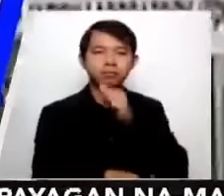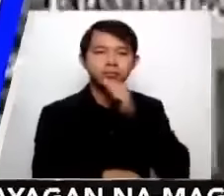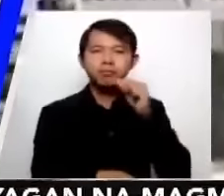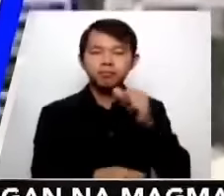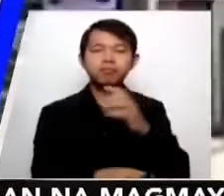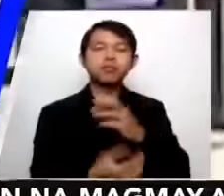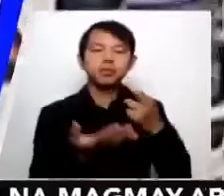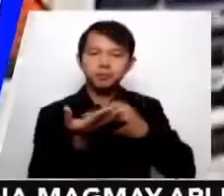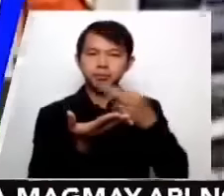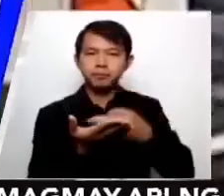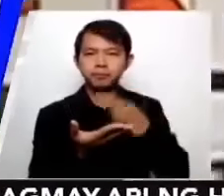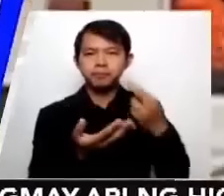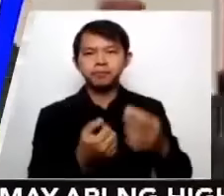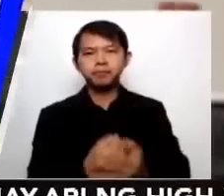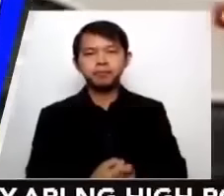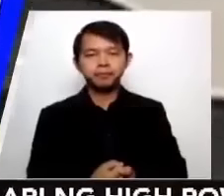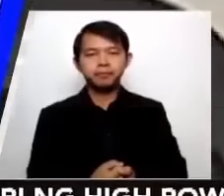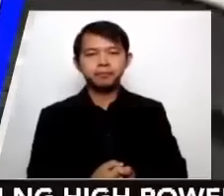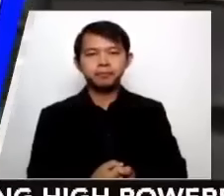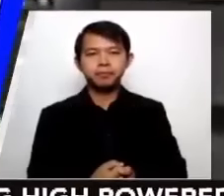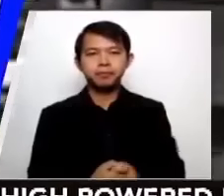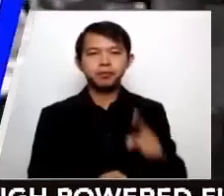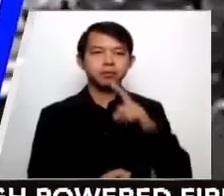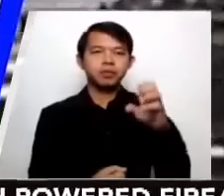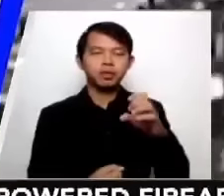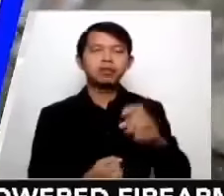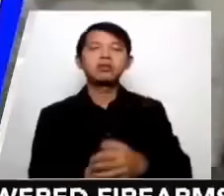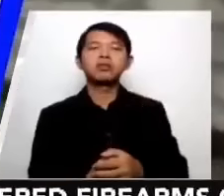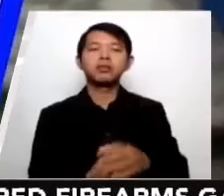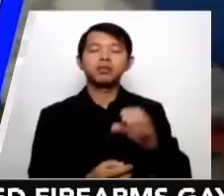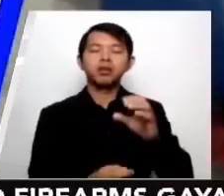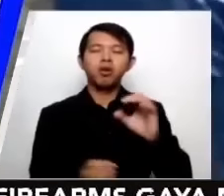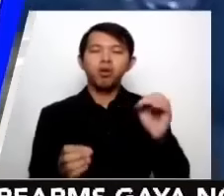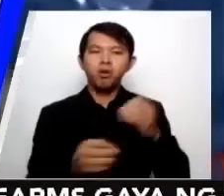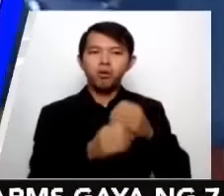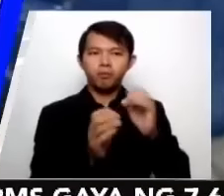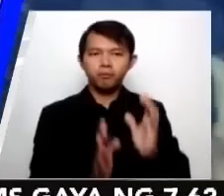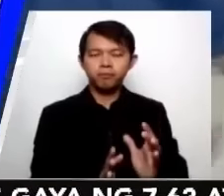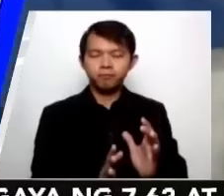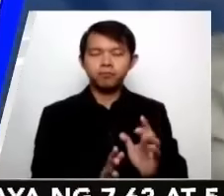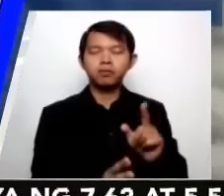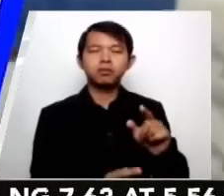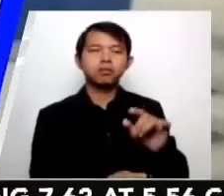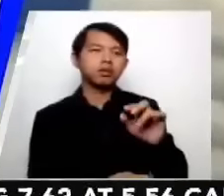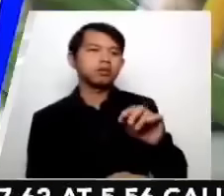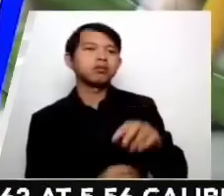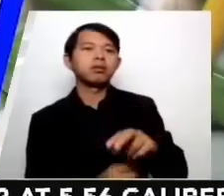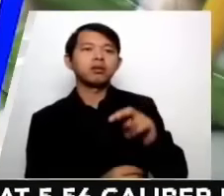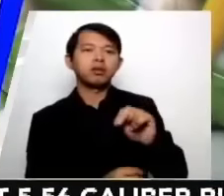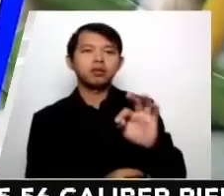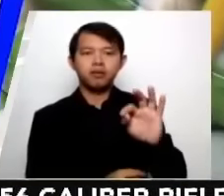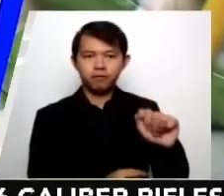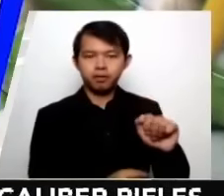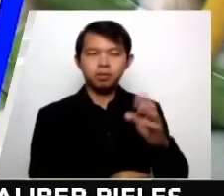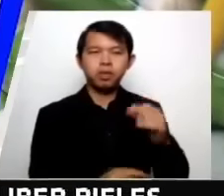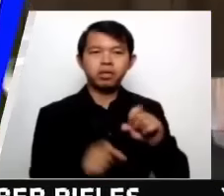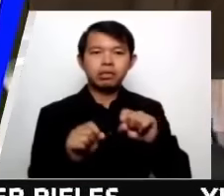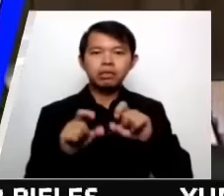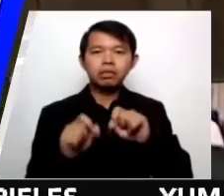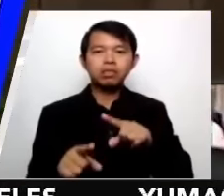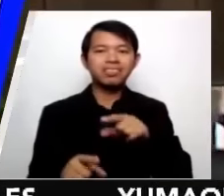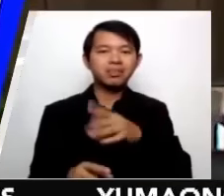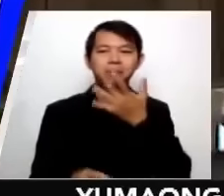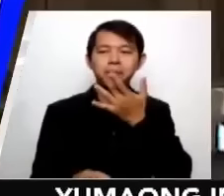Mahigit 100 opisyal ng National Food Authority sinuspindi ng Ombudsman. Dahil daw yan sa palagumen ng pagbenta ng bigas sa mga pinaborang trader.